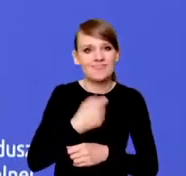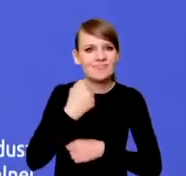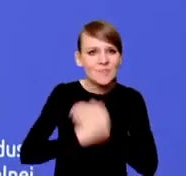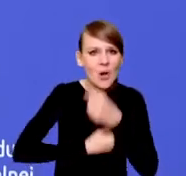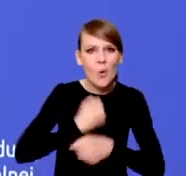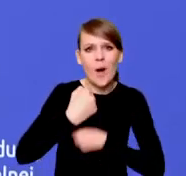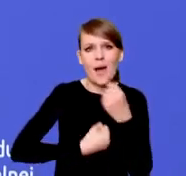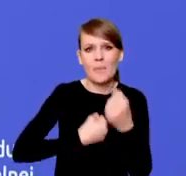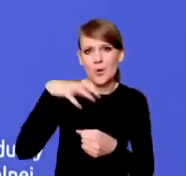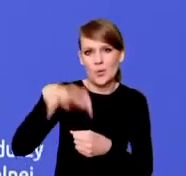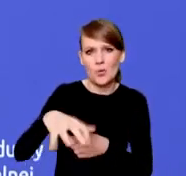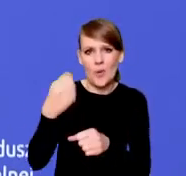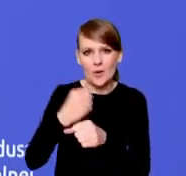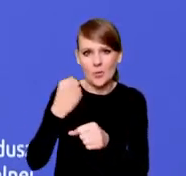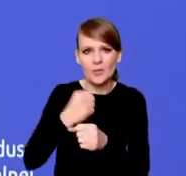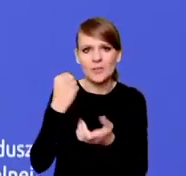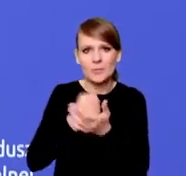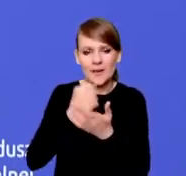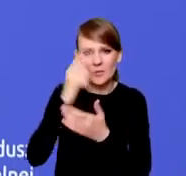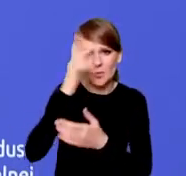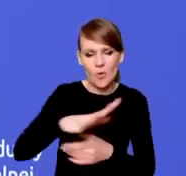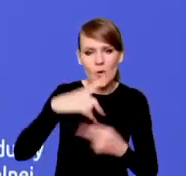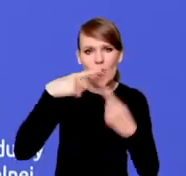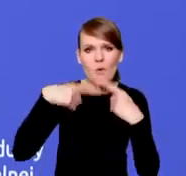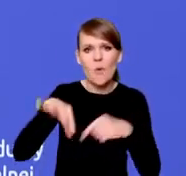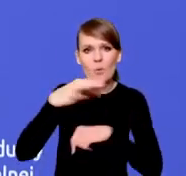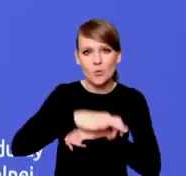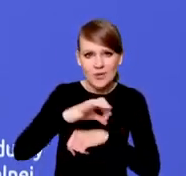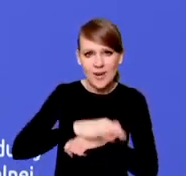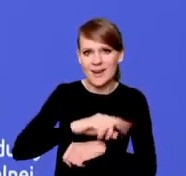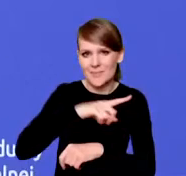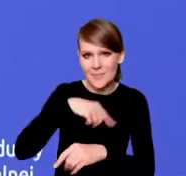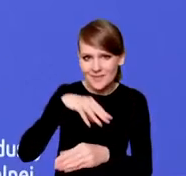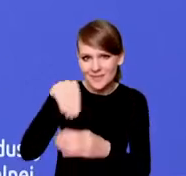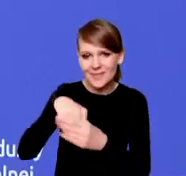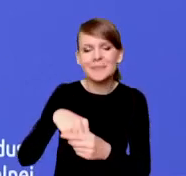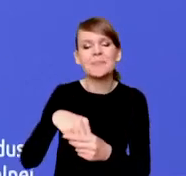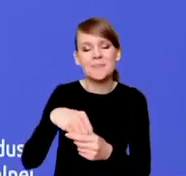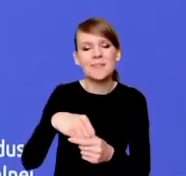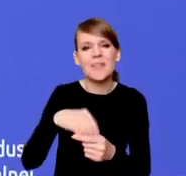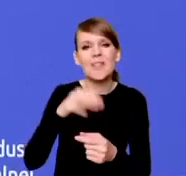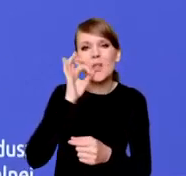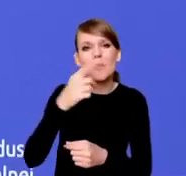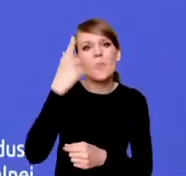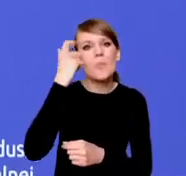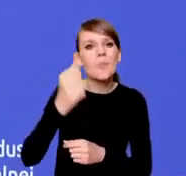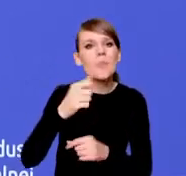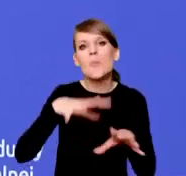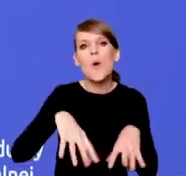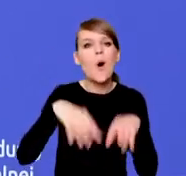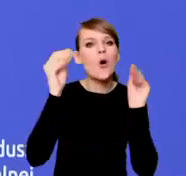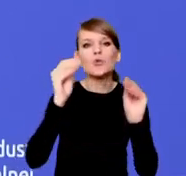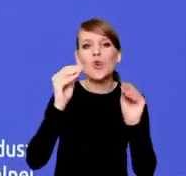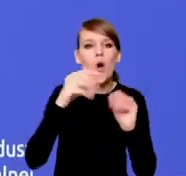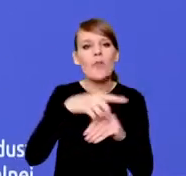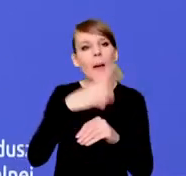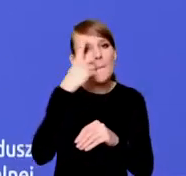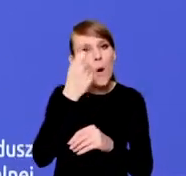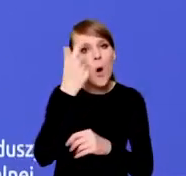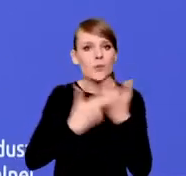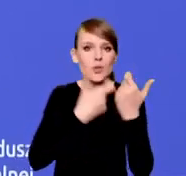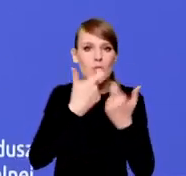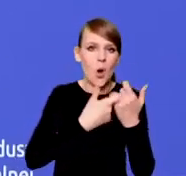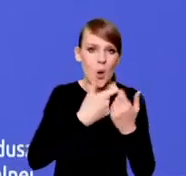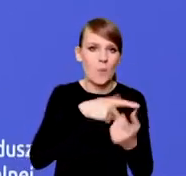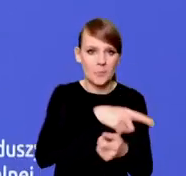Grupy Roboczej do Spraw Społecznej Odpowiedzialności Uczelni, doskonale pamiętamy początki w ogóle pomysłu na to badanie,